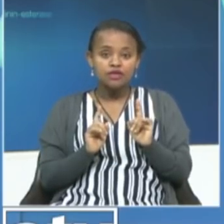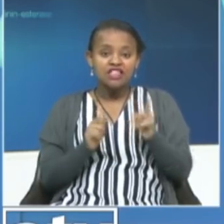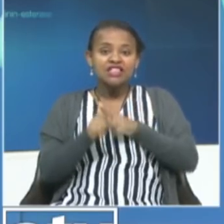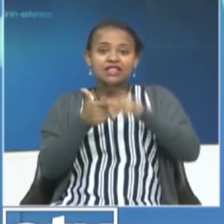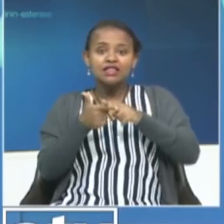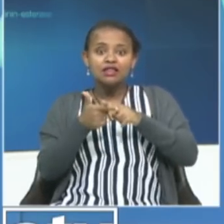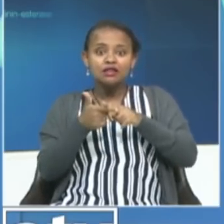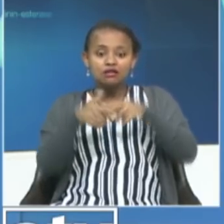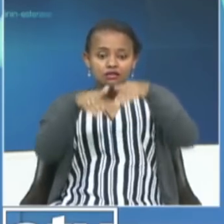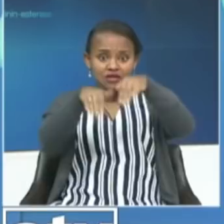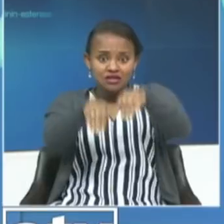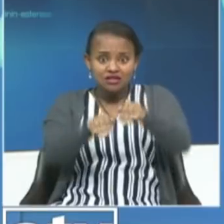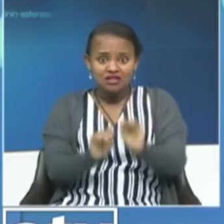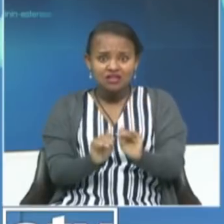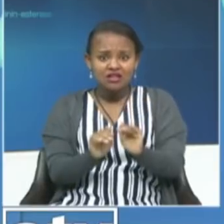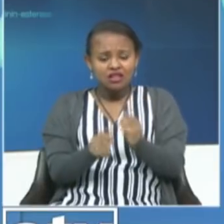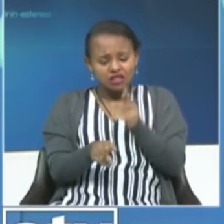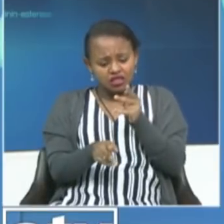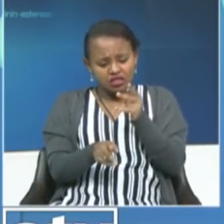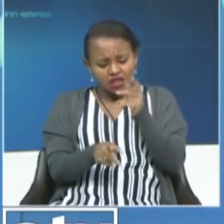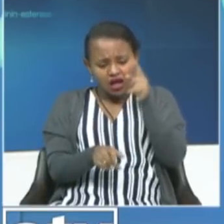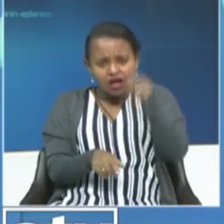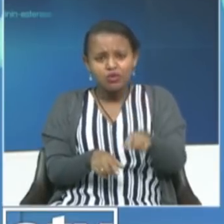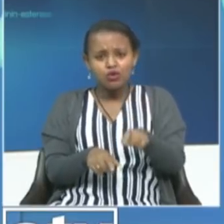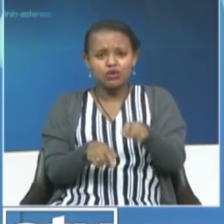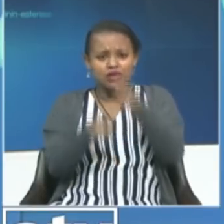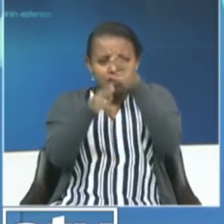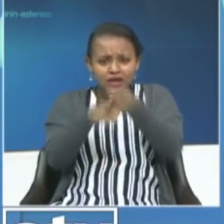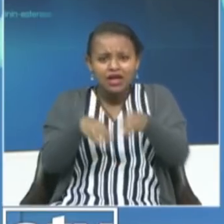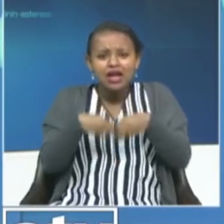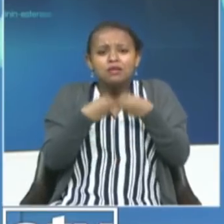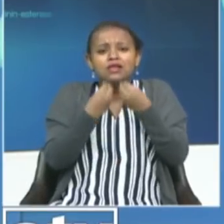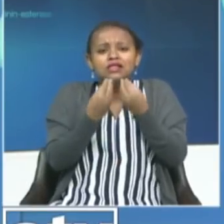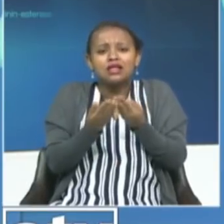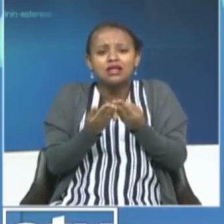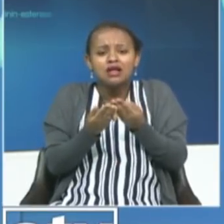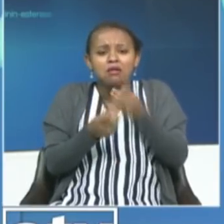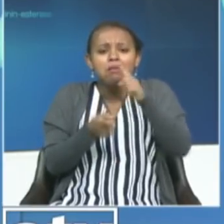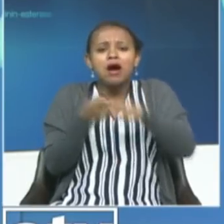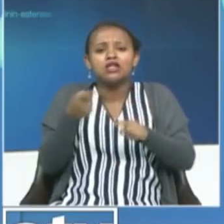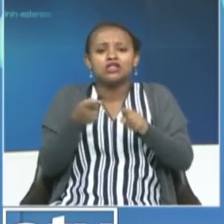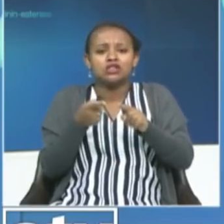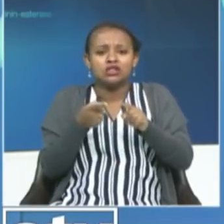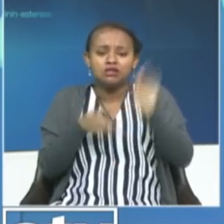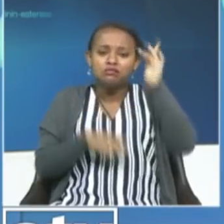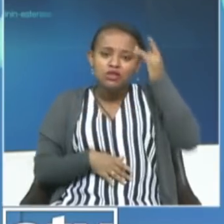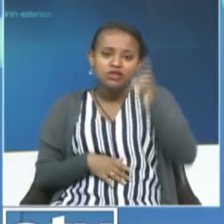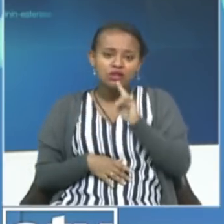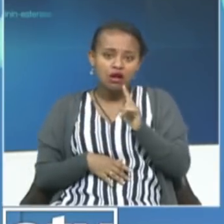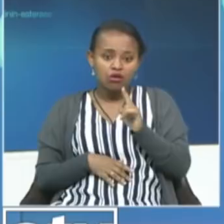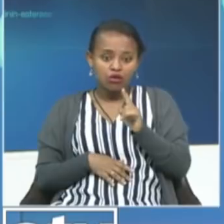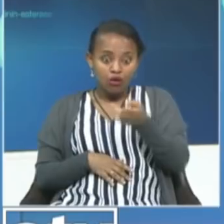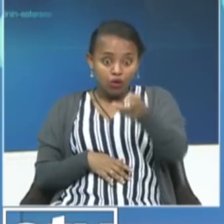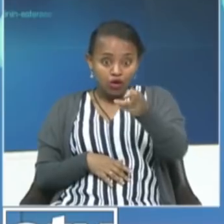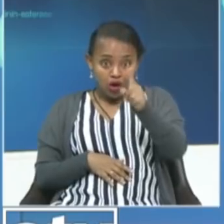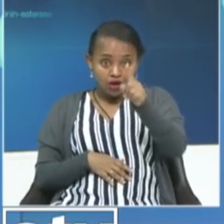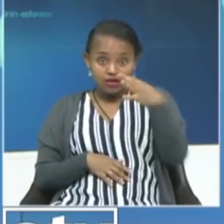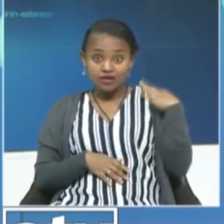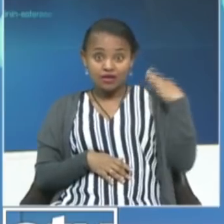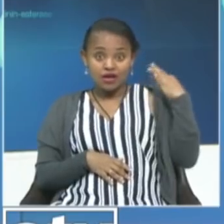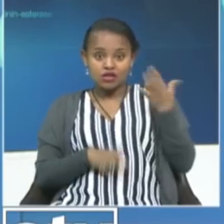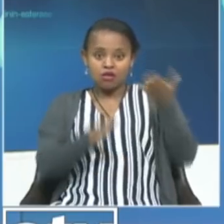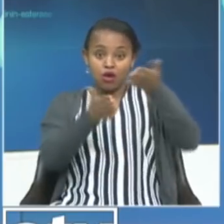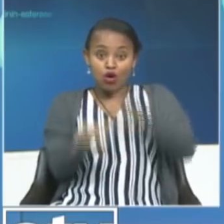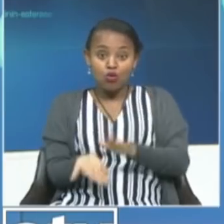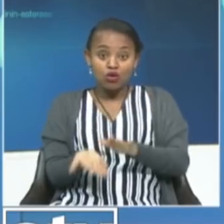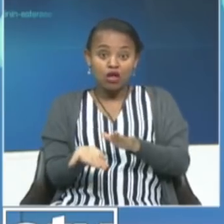እንግዲህ አስክሬኑን ተገቢ የሆነ ክብር ለመስጠት እንኳን የማይመች አይነት በሽታ ነው። ይሄ ማለት ወዲያውኑ አንድ ግለሰብ